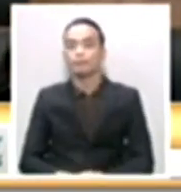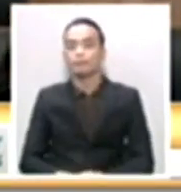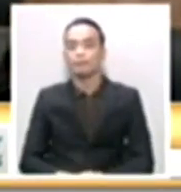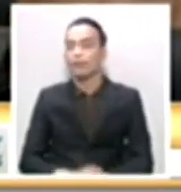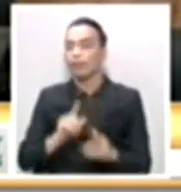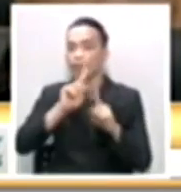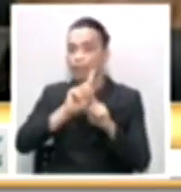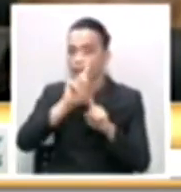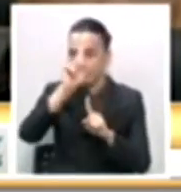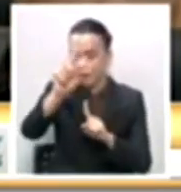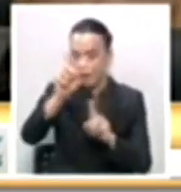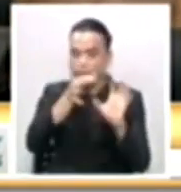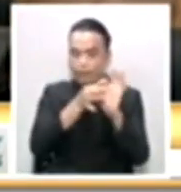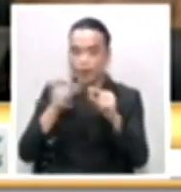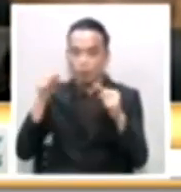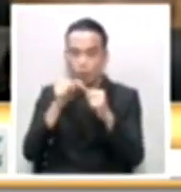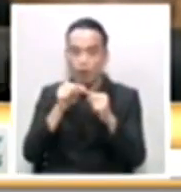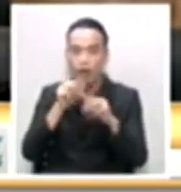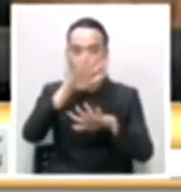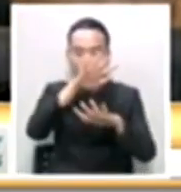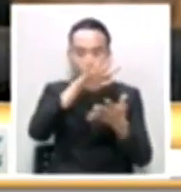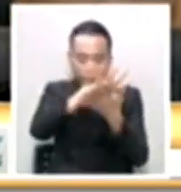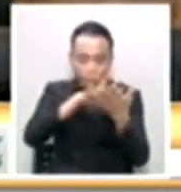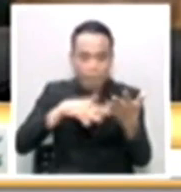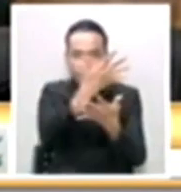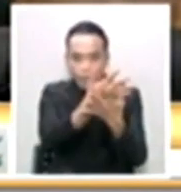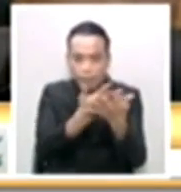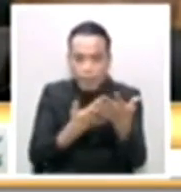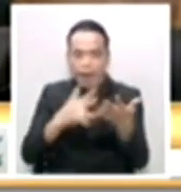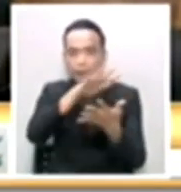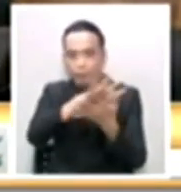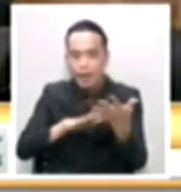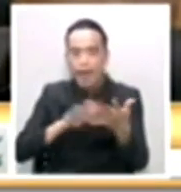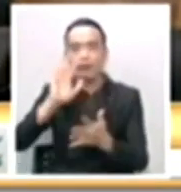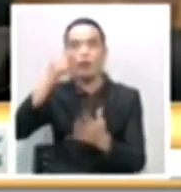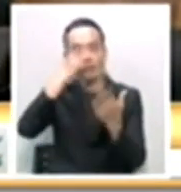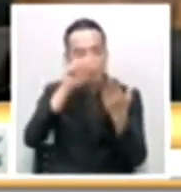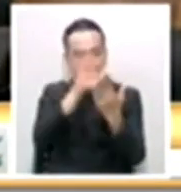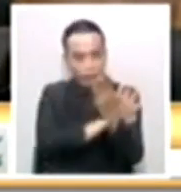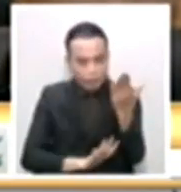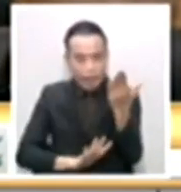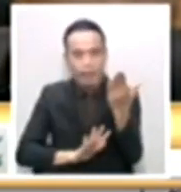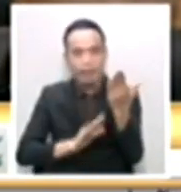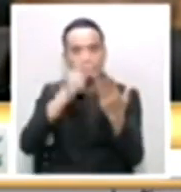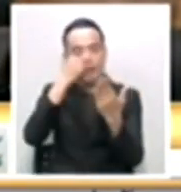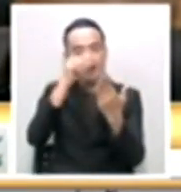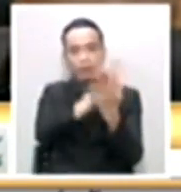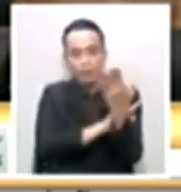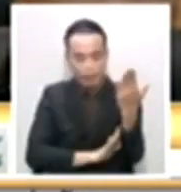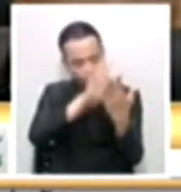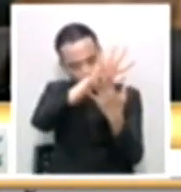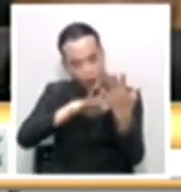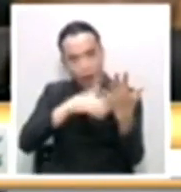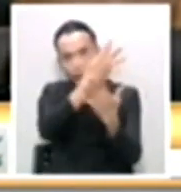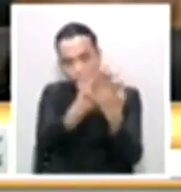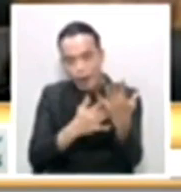เรื่องแรกเป็นเรื่องของการจัดทำผังเมืองครับว่าการจัดทำผังเมืองนี้เป็นไปตามหลักการจัดทำผังเมืองหรือไม่ผม